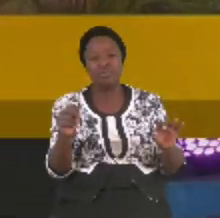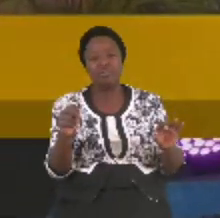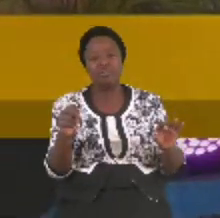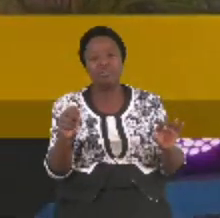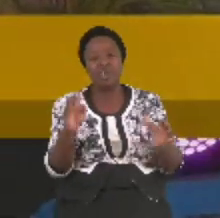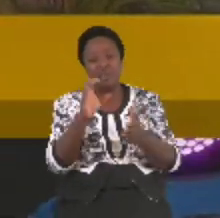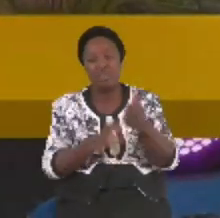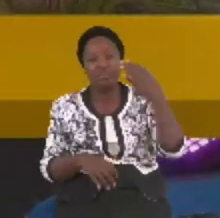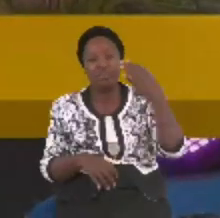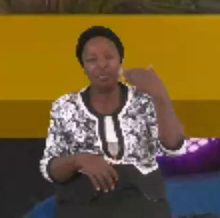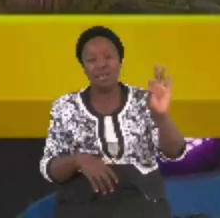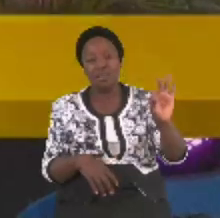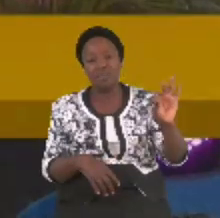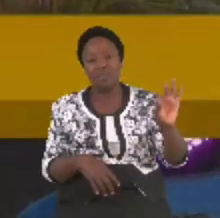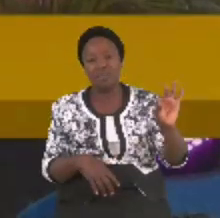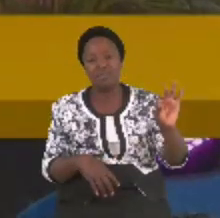Jean 19,